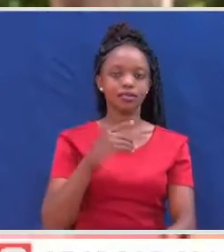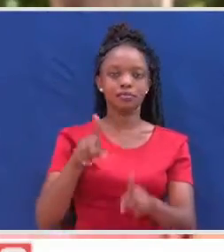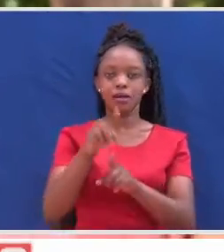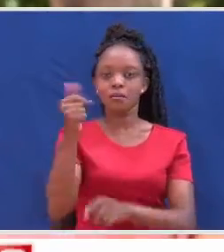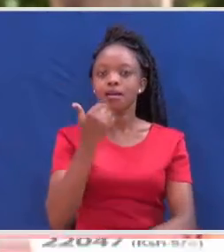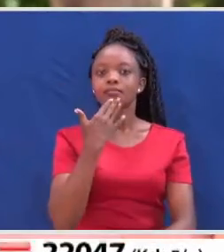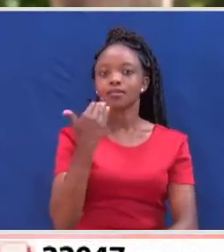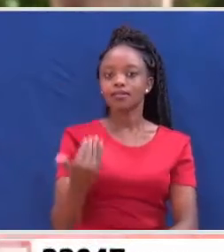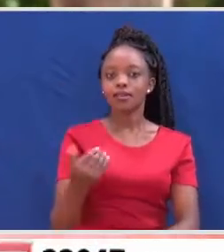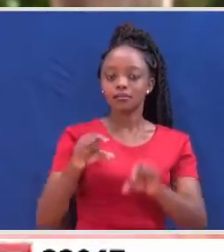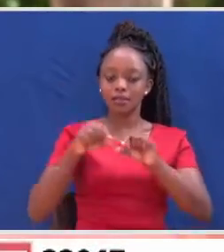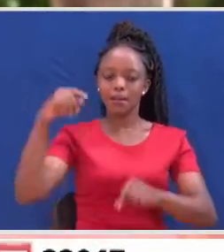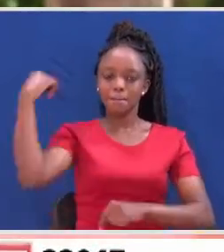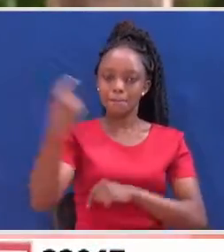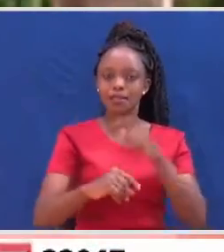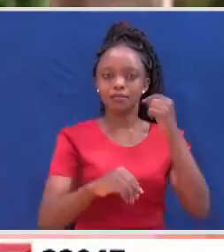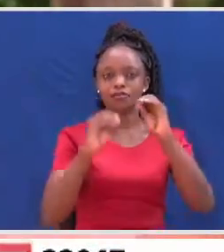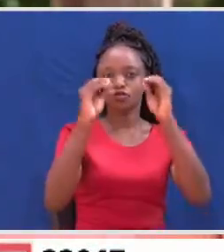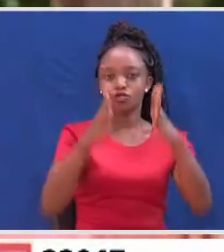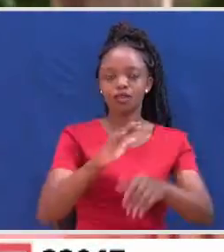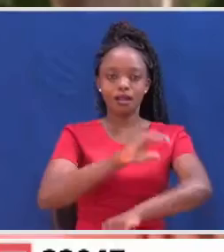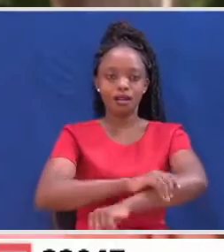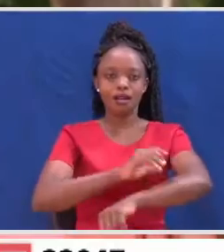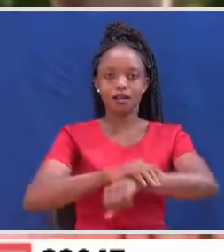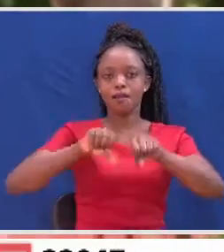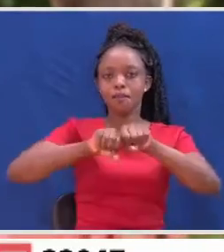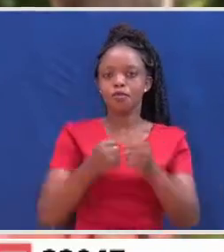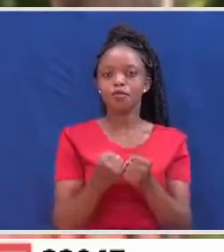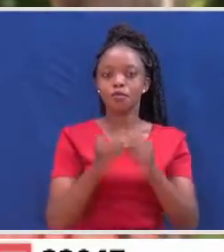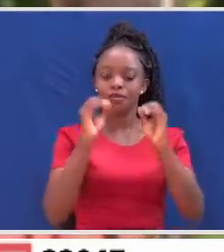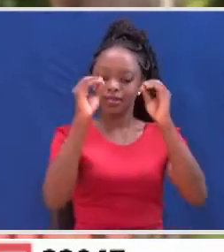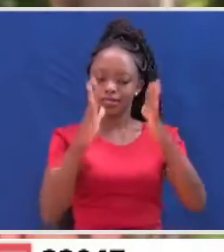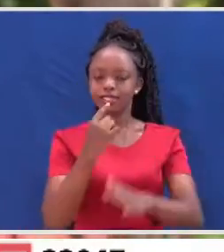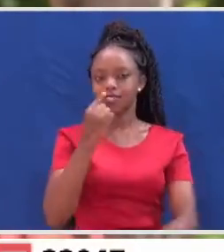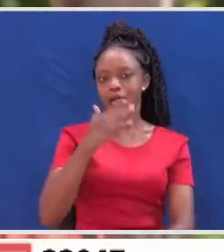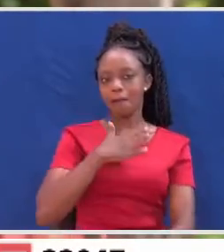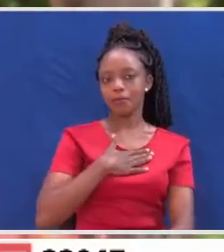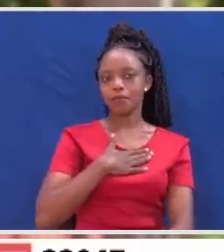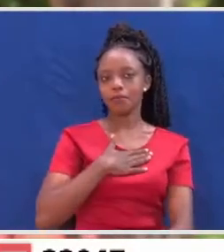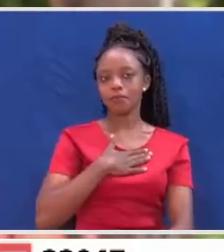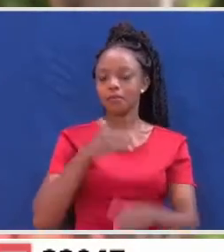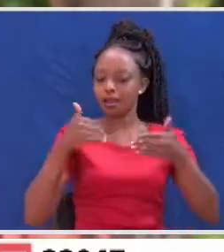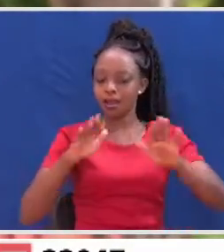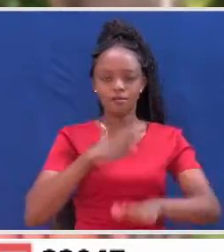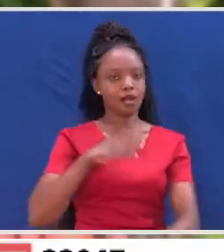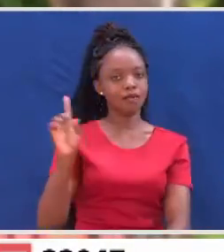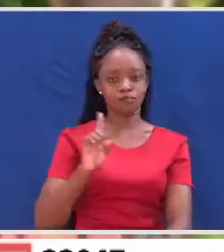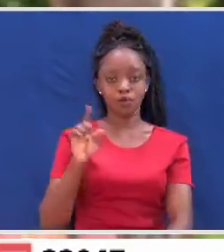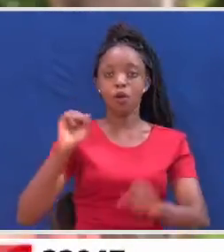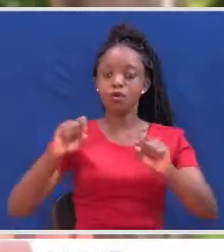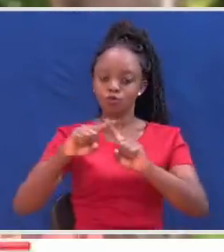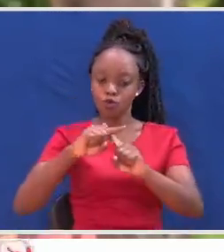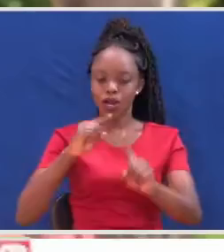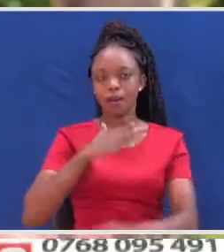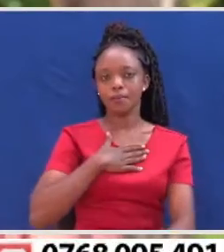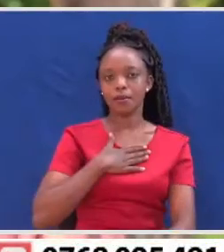mwingine naye alikuwa na rungu akapika mwalimu mkono ikafunjika. Na mwalimu alikuwa ameniambia, Jose usiniache, wataniua. Mwalimu